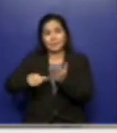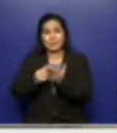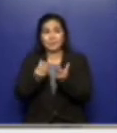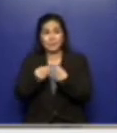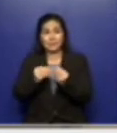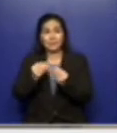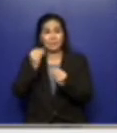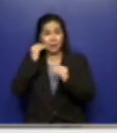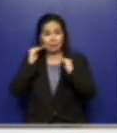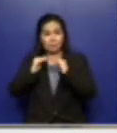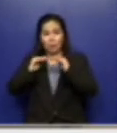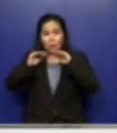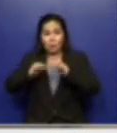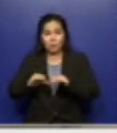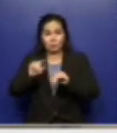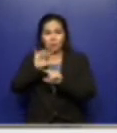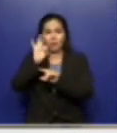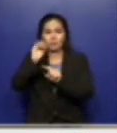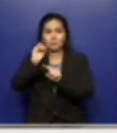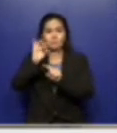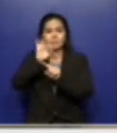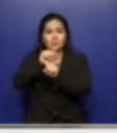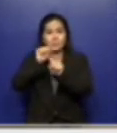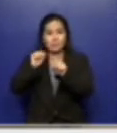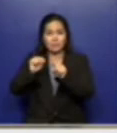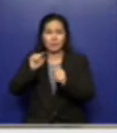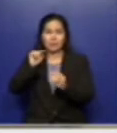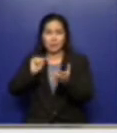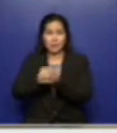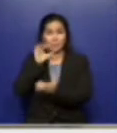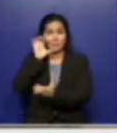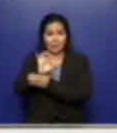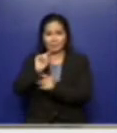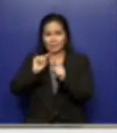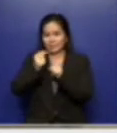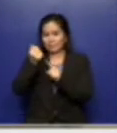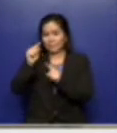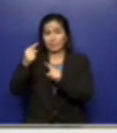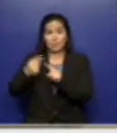90ซึ่งมีผลบังคับใช้เมื่อวันที่11มิถุนายน